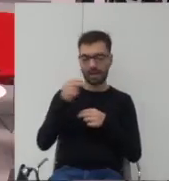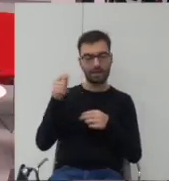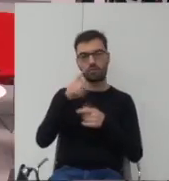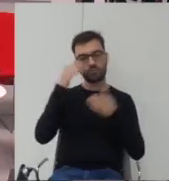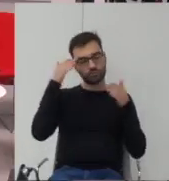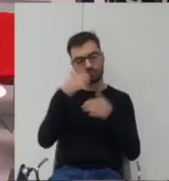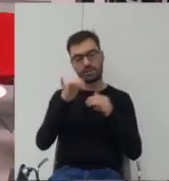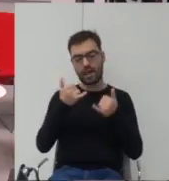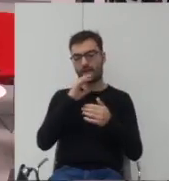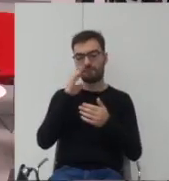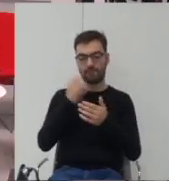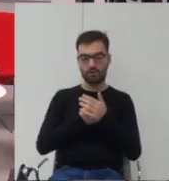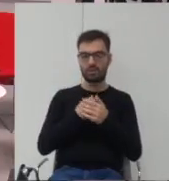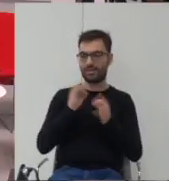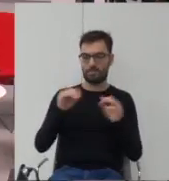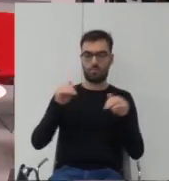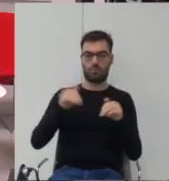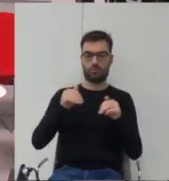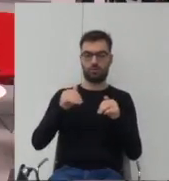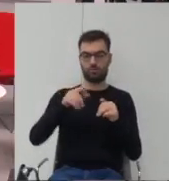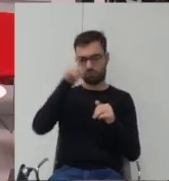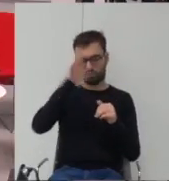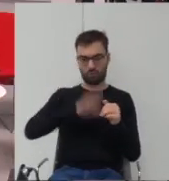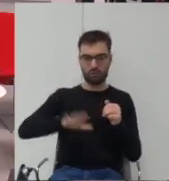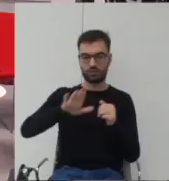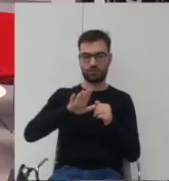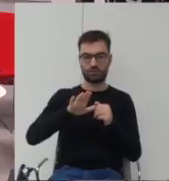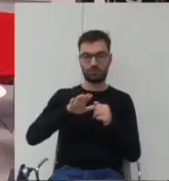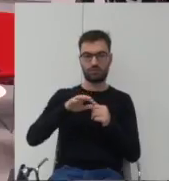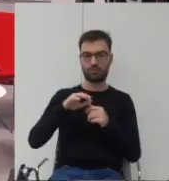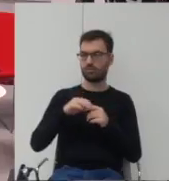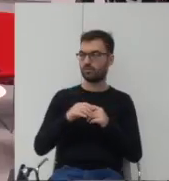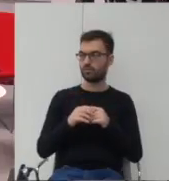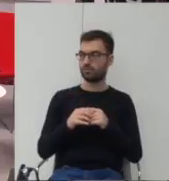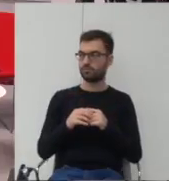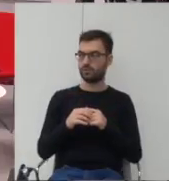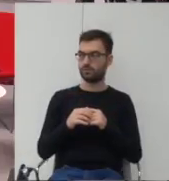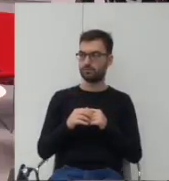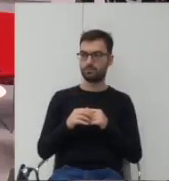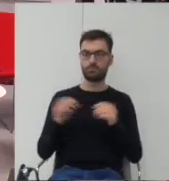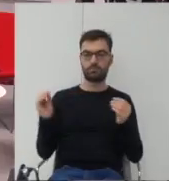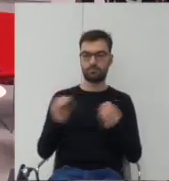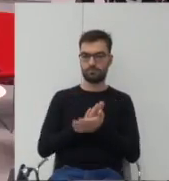jak skorzystać z kapitału społecznego, który oni stanowią.